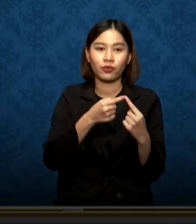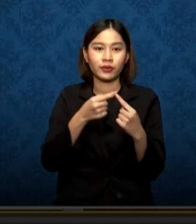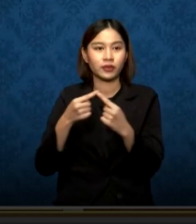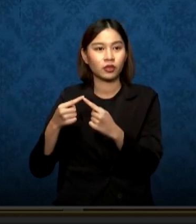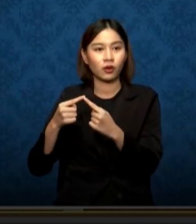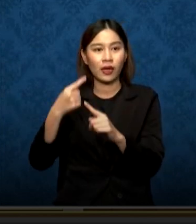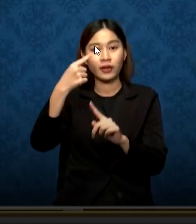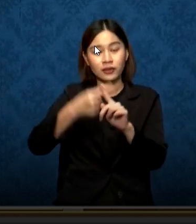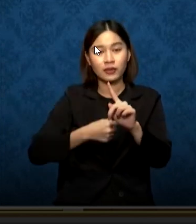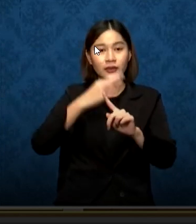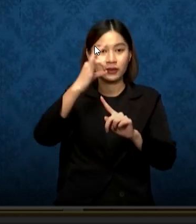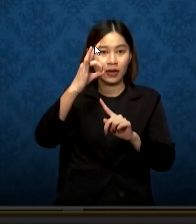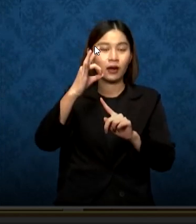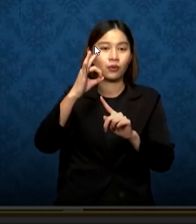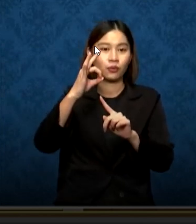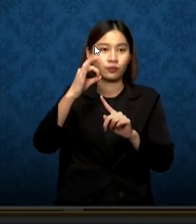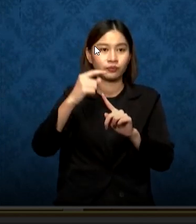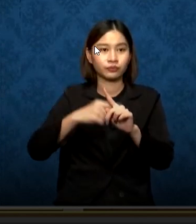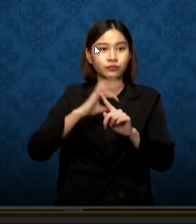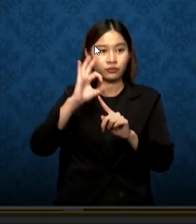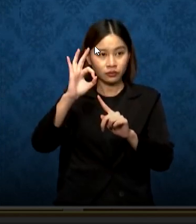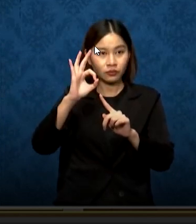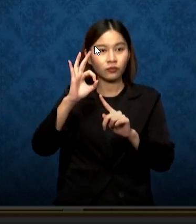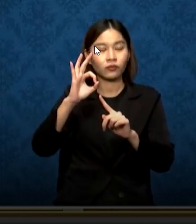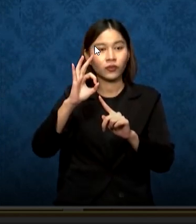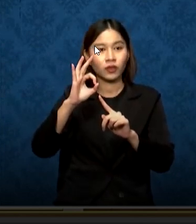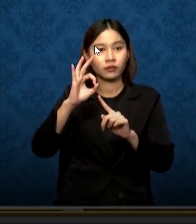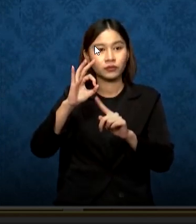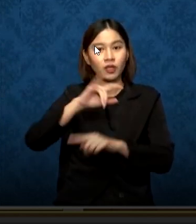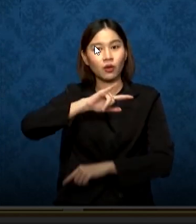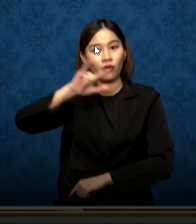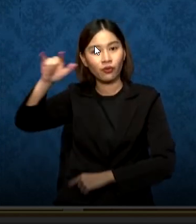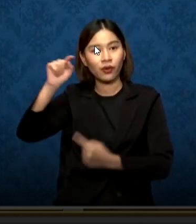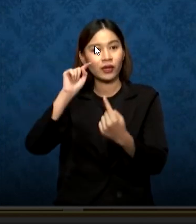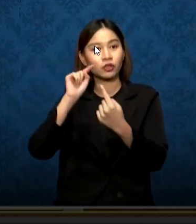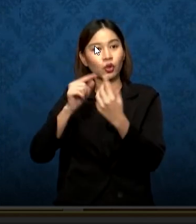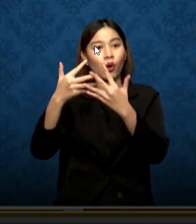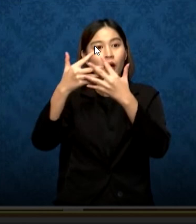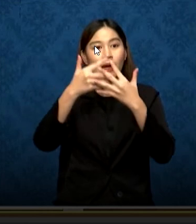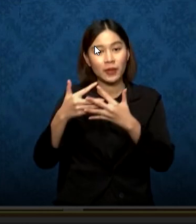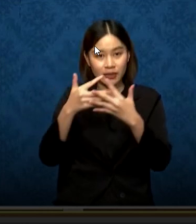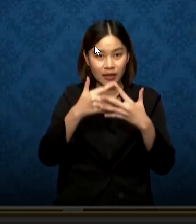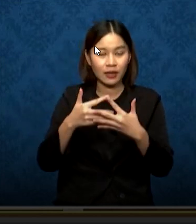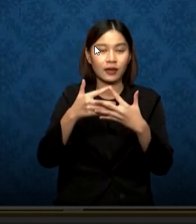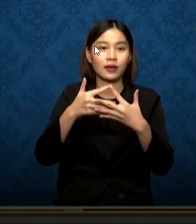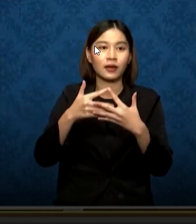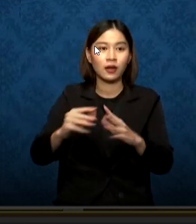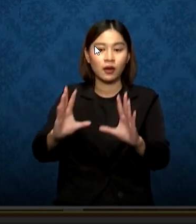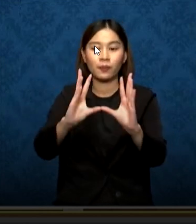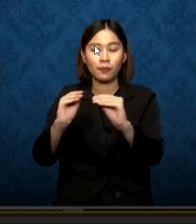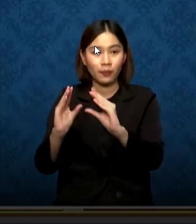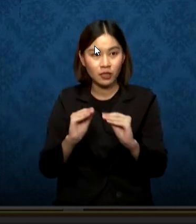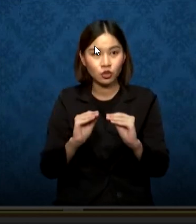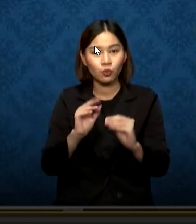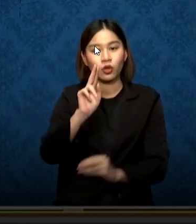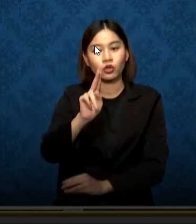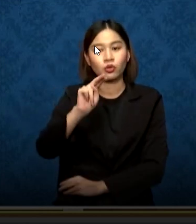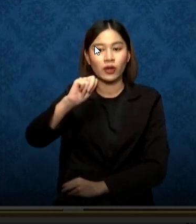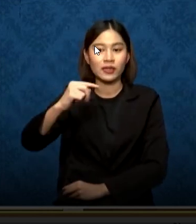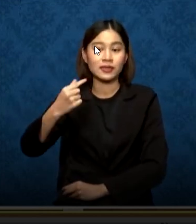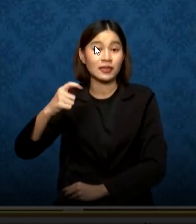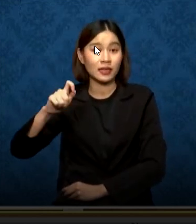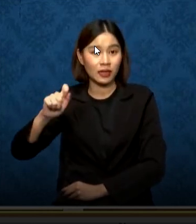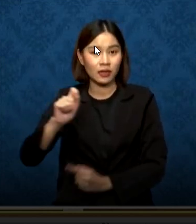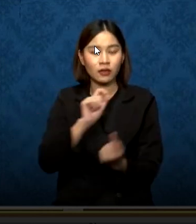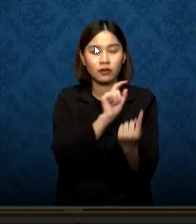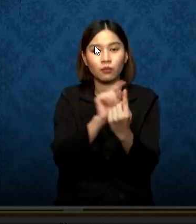เมื่อเดือนกันยายนนะครับที่ได้เดินทางไปมหานครนิวยอร์กไปประชุม UNGA มานะครับและ